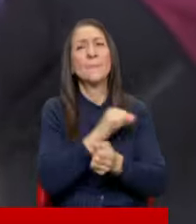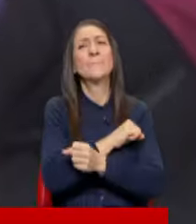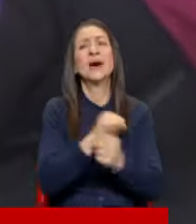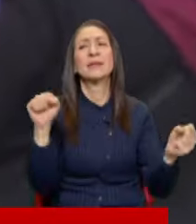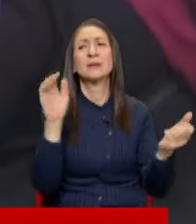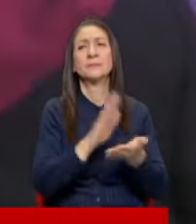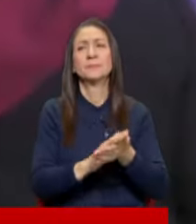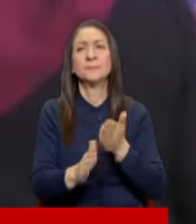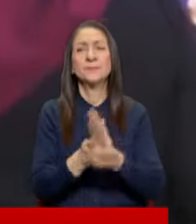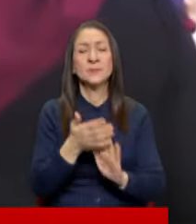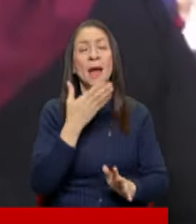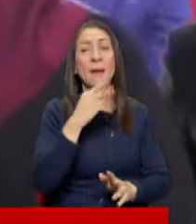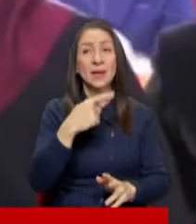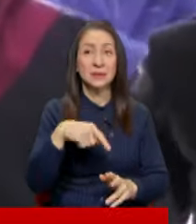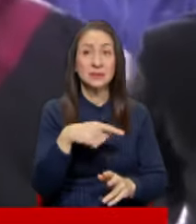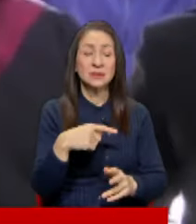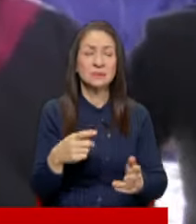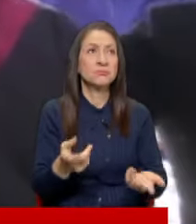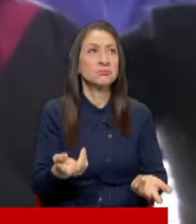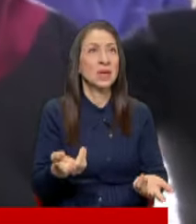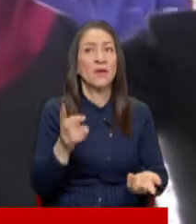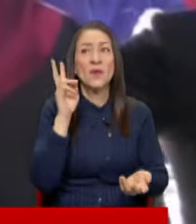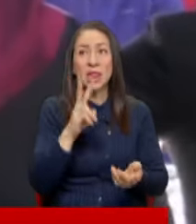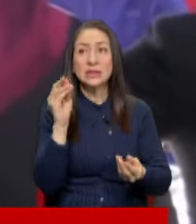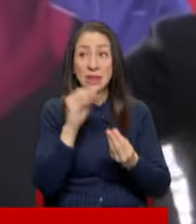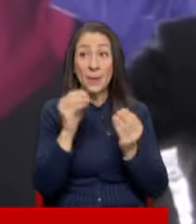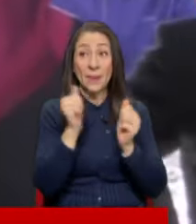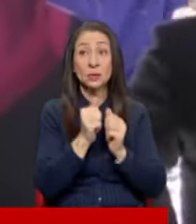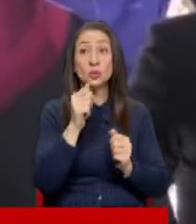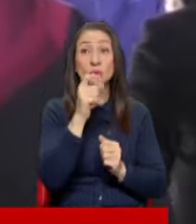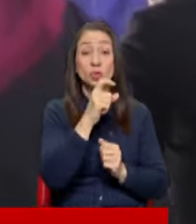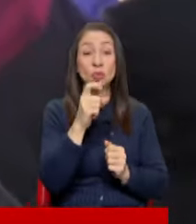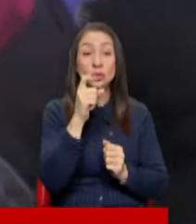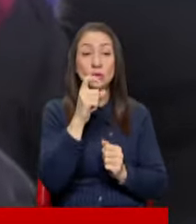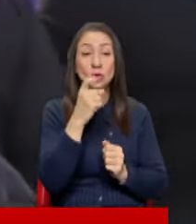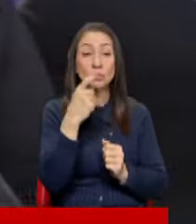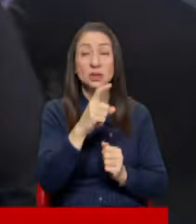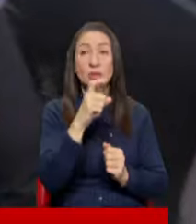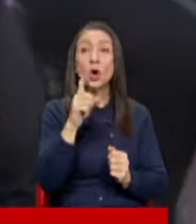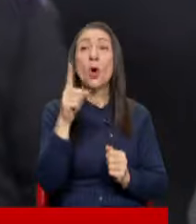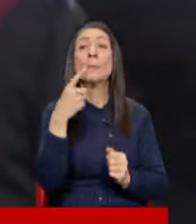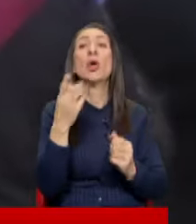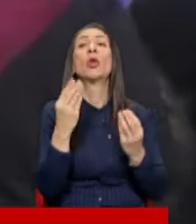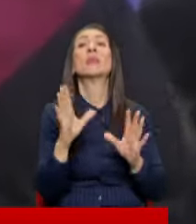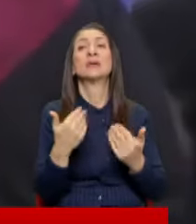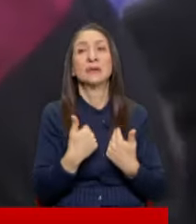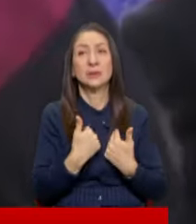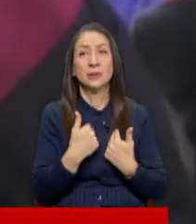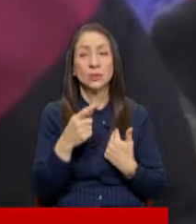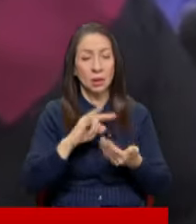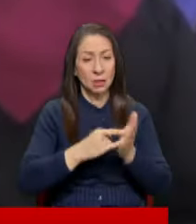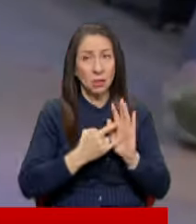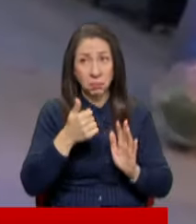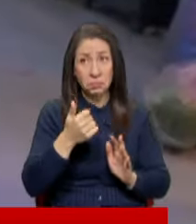patladı yani emekliyiz Vallahi zamlarla birlikte 9900 oldu benim maaşım 10.000'i açmadı bundan